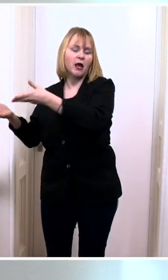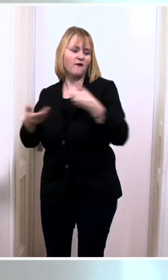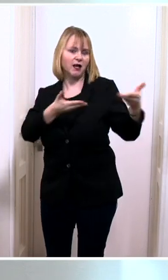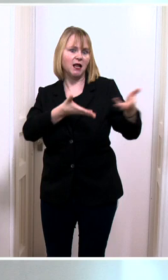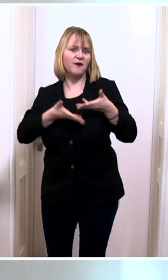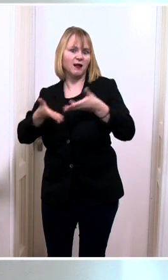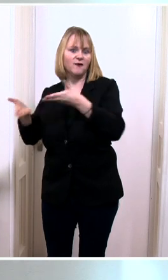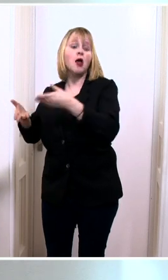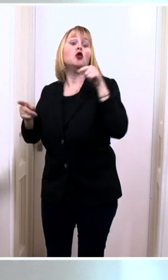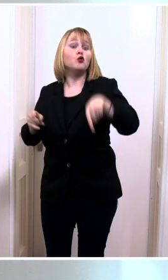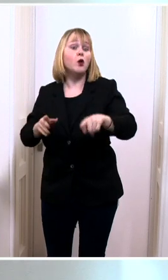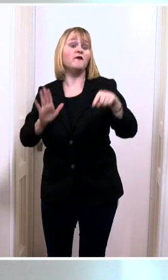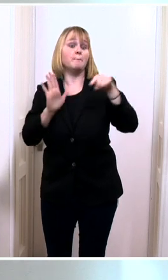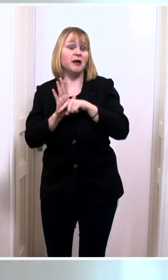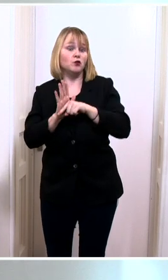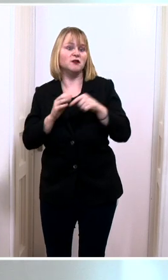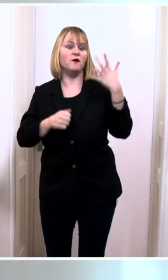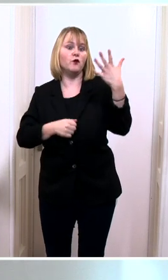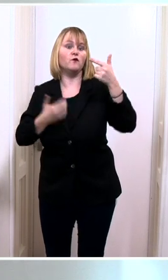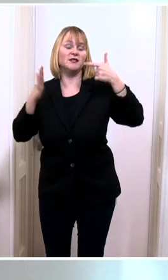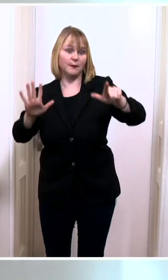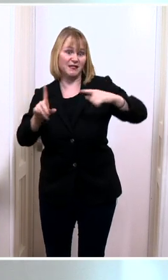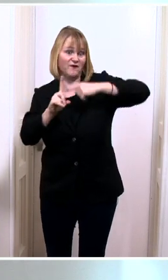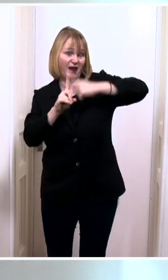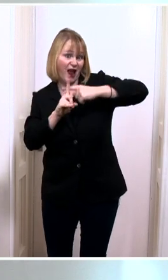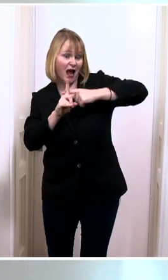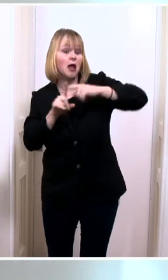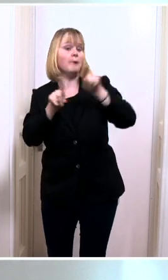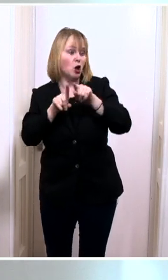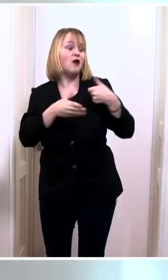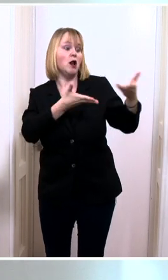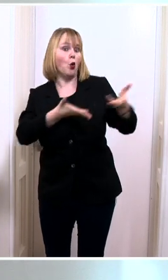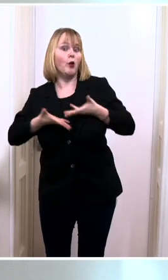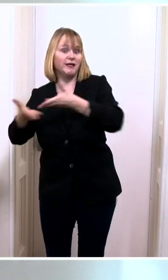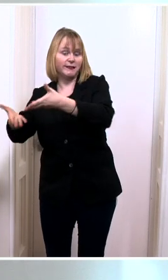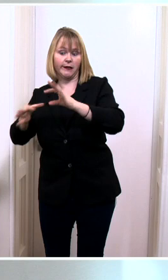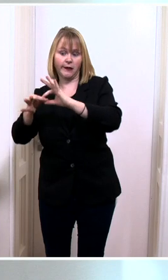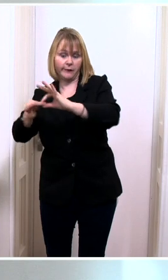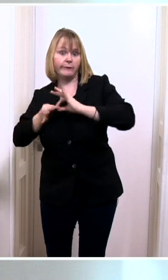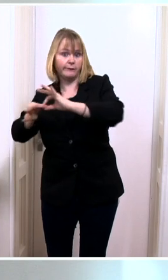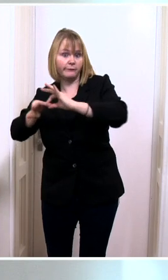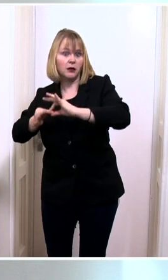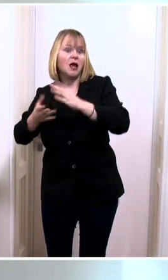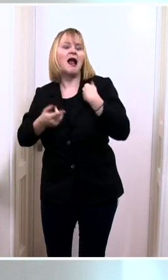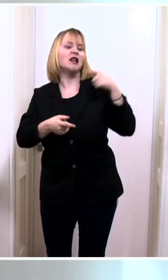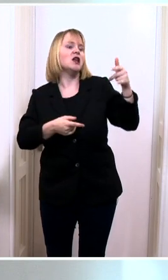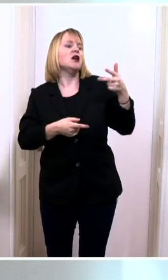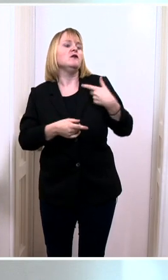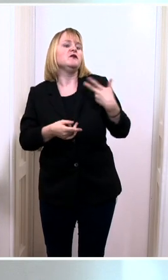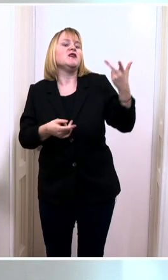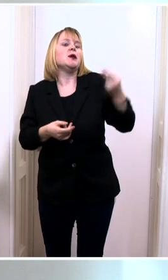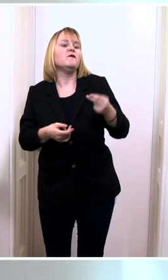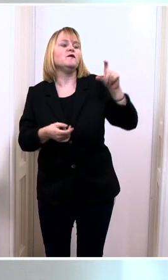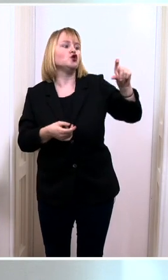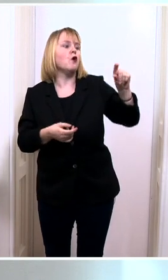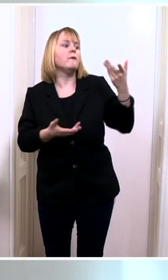Grad aufrechtzuerhalten. Und da muss man auch logistisch eingebunden sein. Da nützt es nichts, wenn wir Impfstoffe über Länder wie Schweden